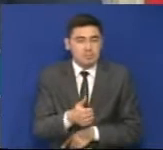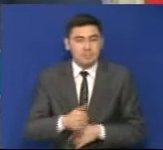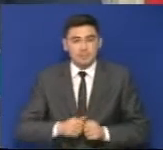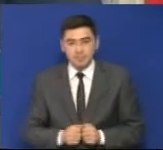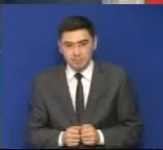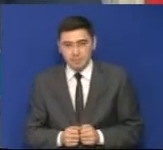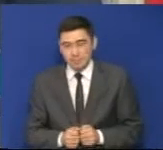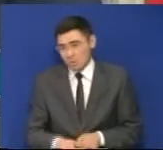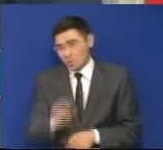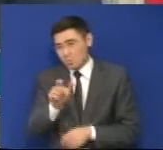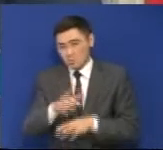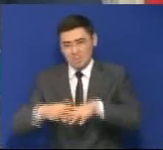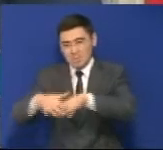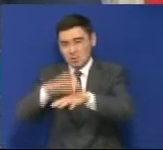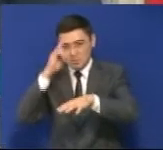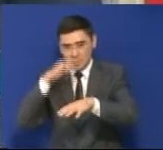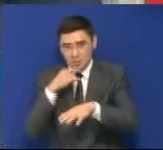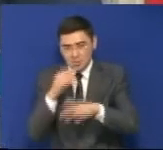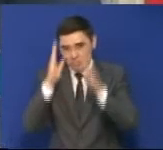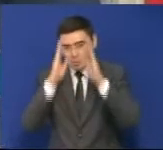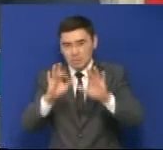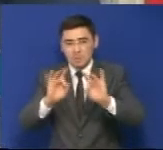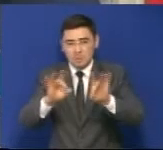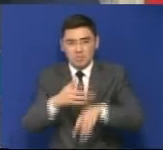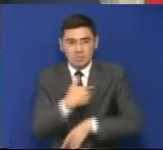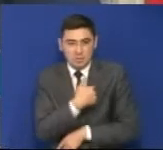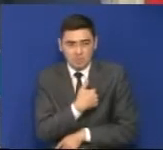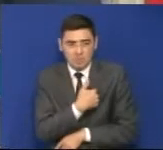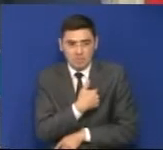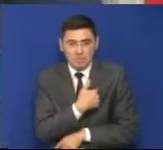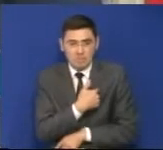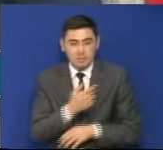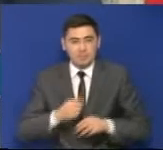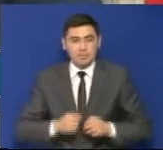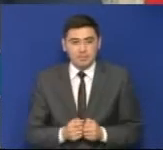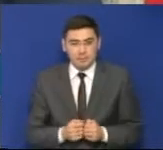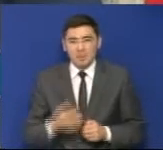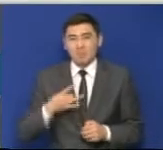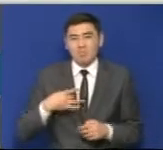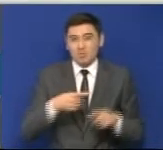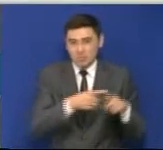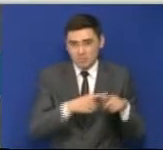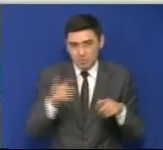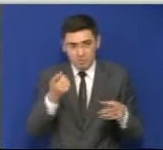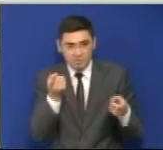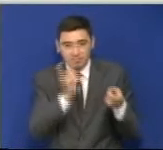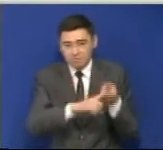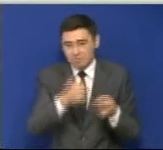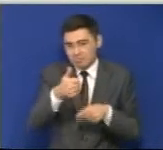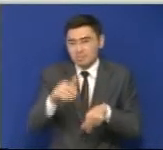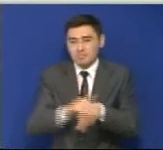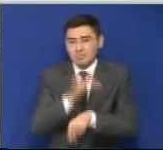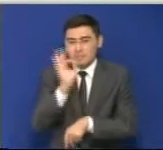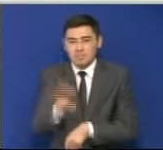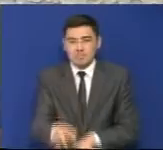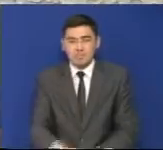хочу сказать, что вы правильно сделали, что связались с Беларусьем. Альбина Шым, Жасулан Жақсай, президент